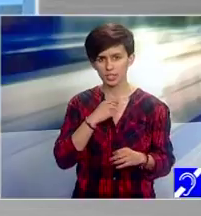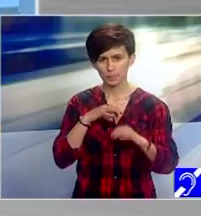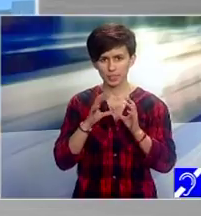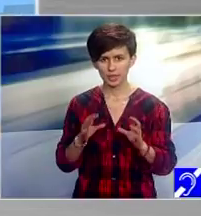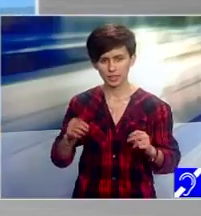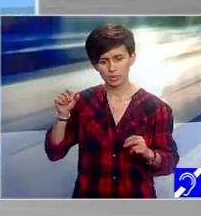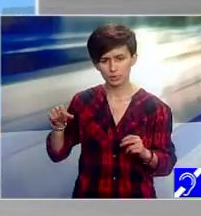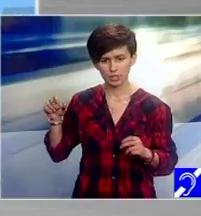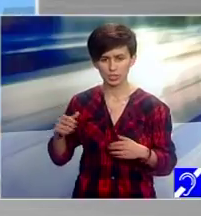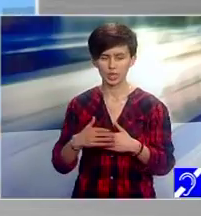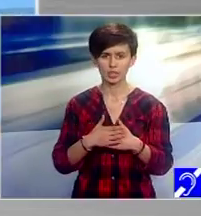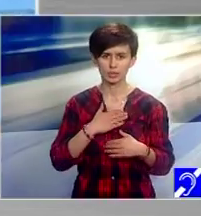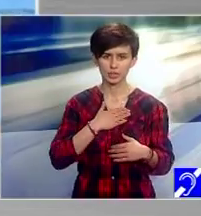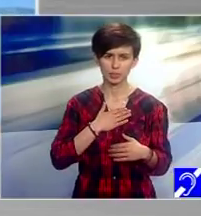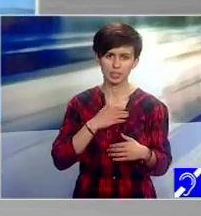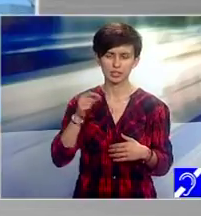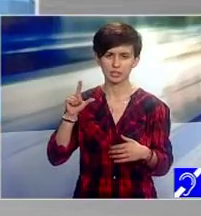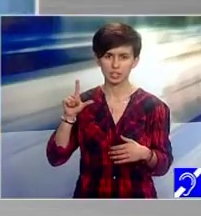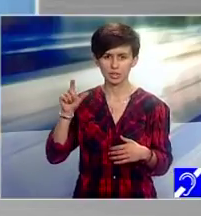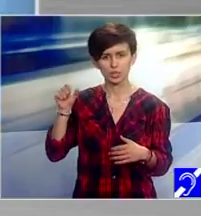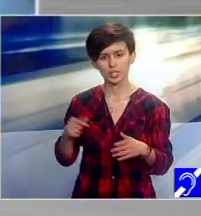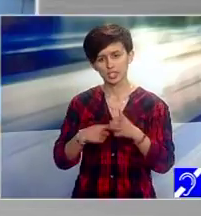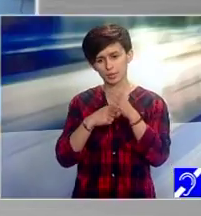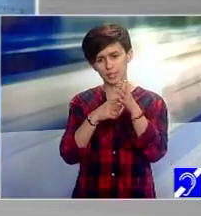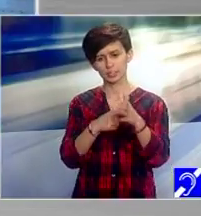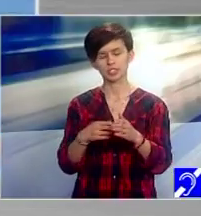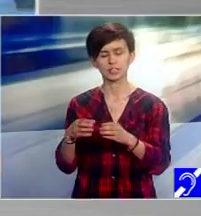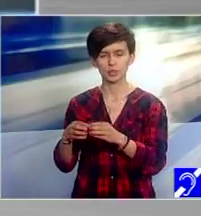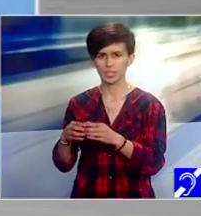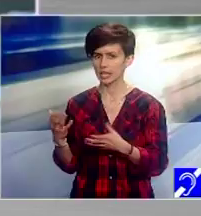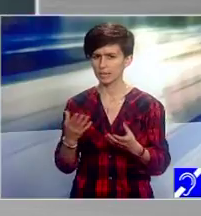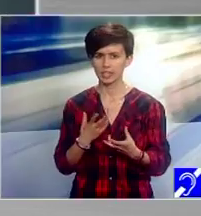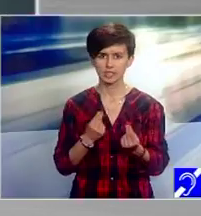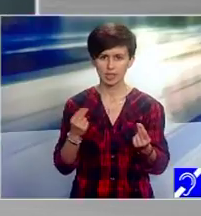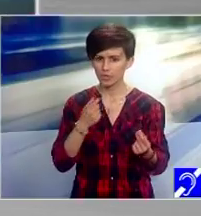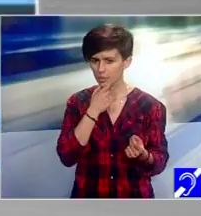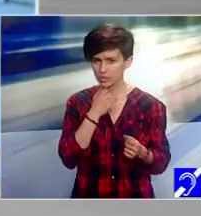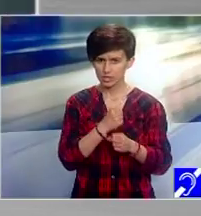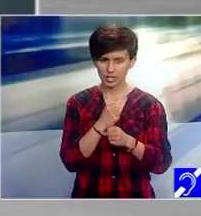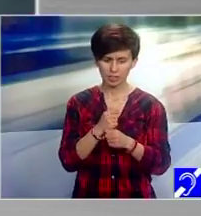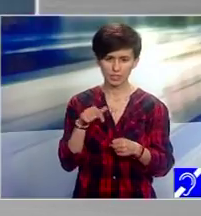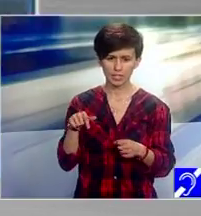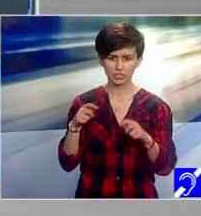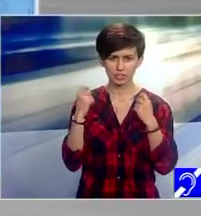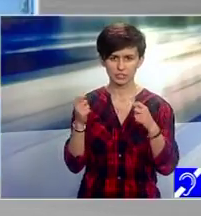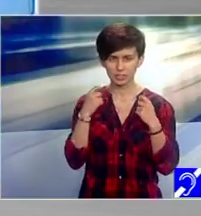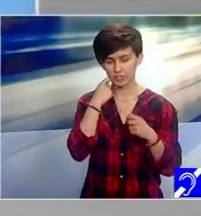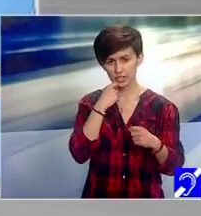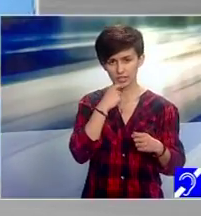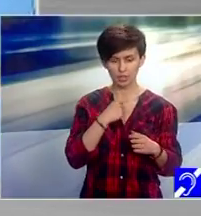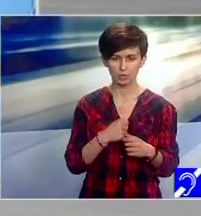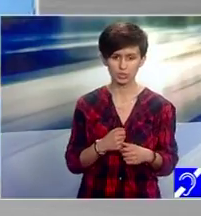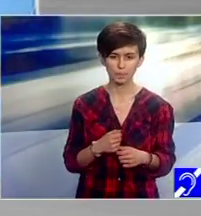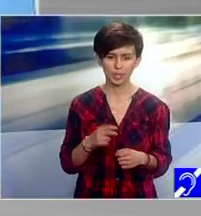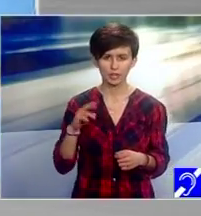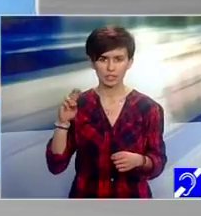în platou sunt doi reprezentanți ai unei echipe care de ani de zile realizează acest festival la Cluj-Napoca. Este vorba despre